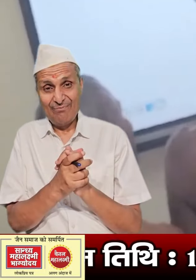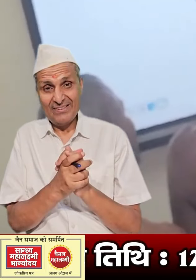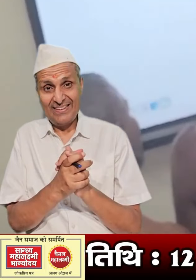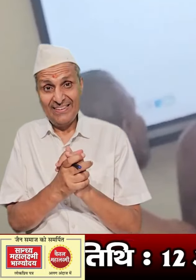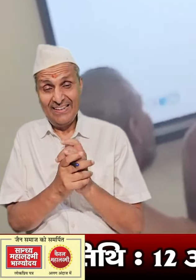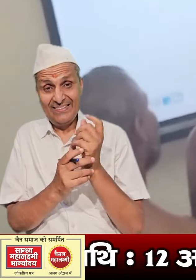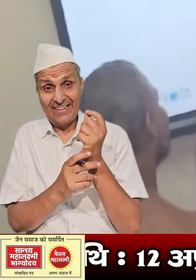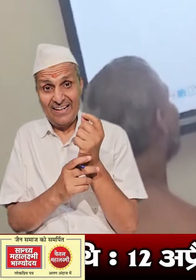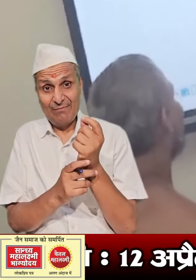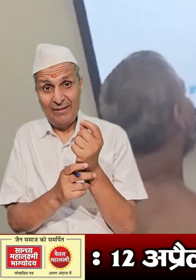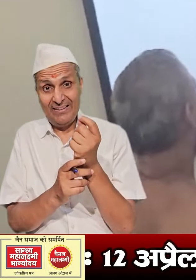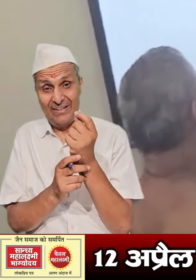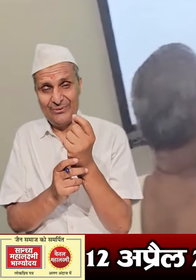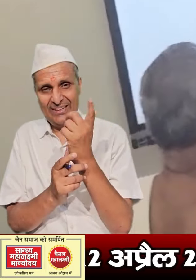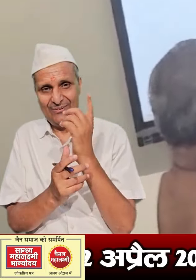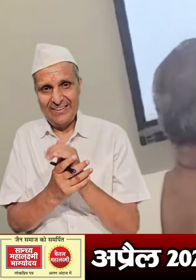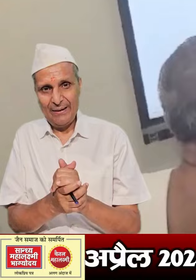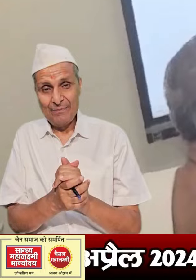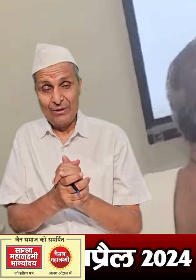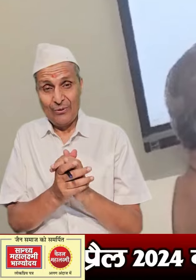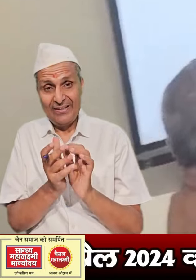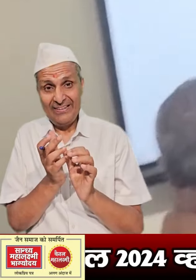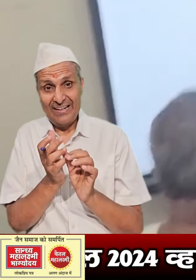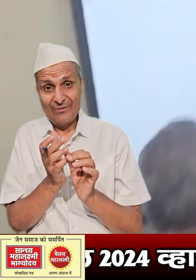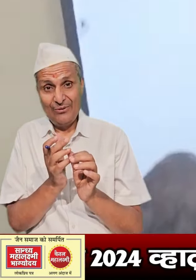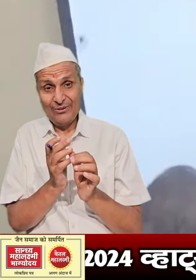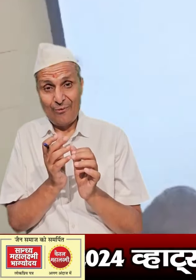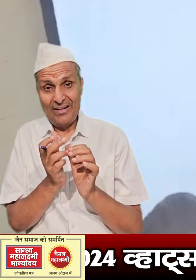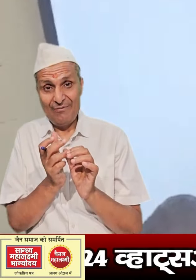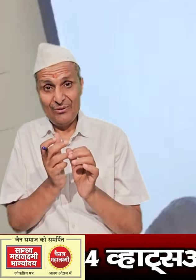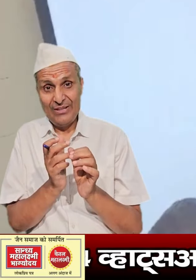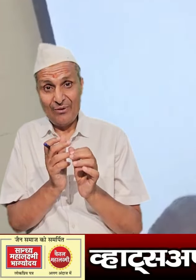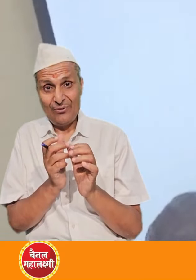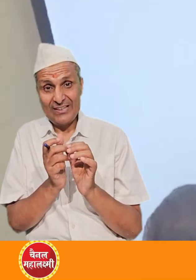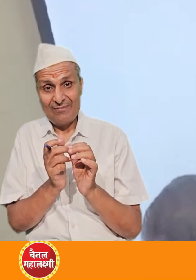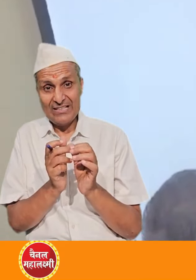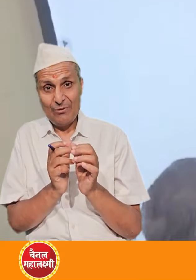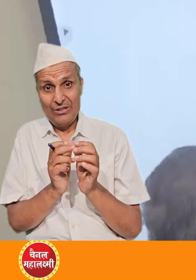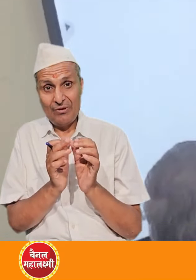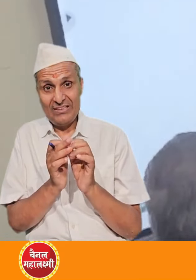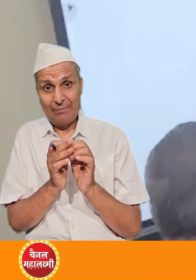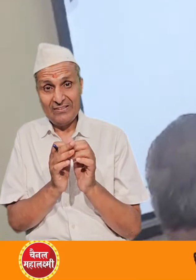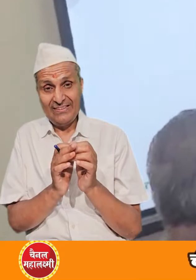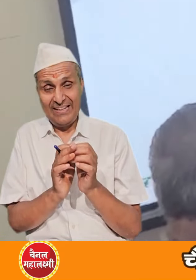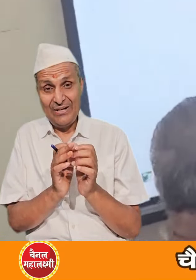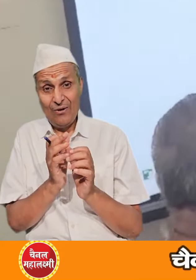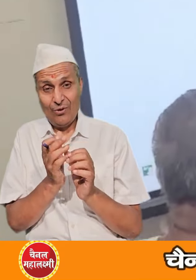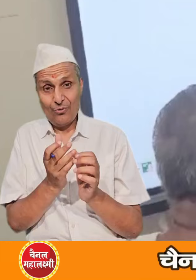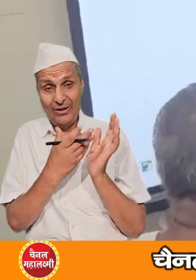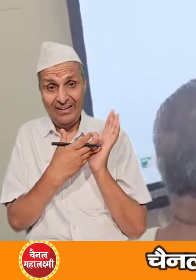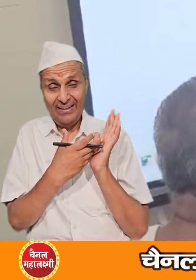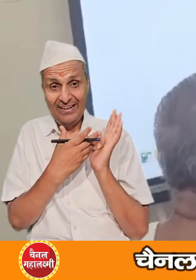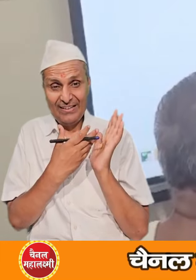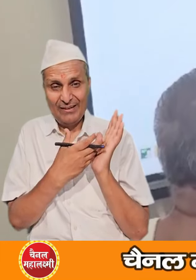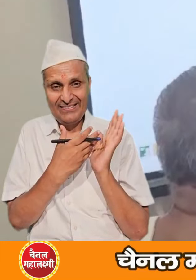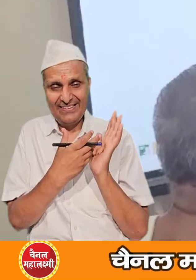कि दिगंबर संत इस कला में भी इतने होशियार होते हैं कोई गीतकार कोई होते हैं कोई कवि होते हैं कोई रोचक आवाज में होते हैं कोई अच्छे प्रवचन देते हैं और